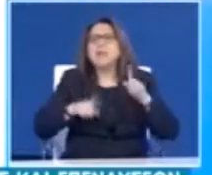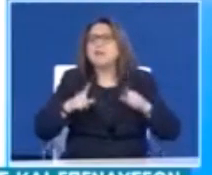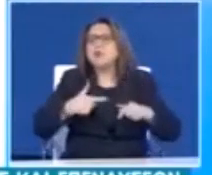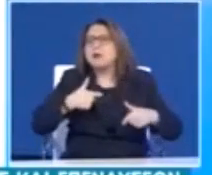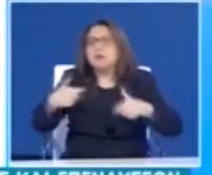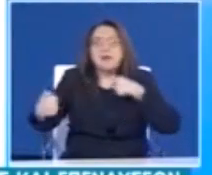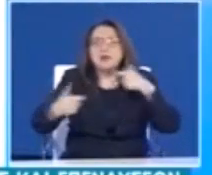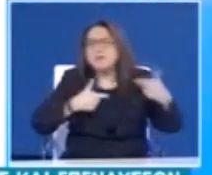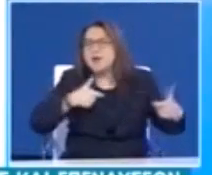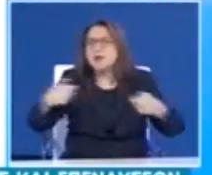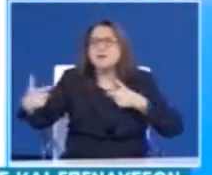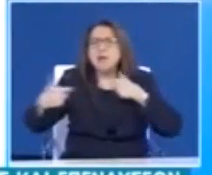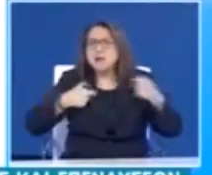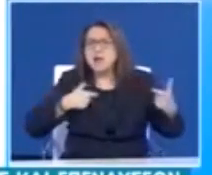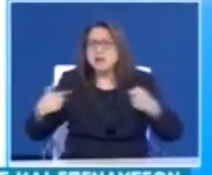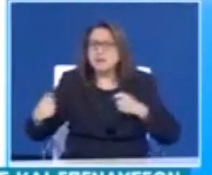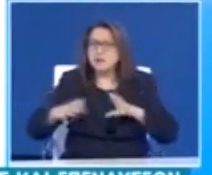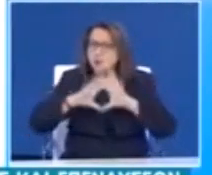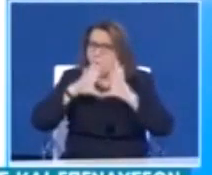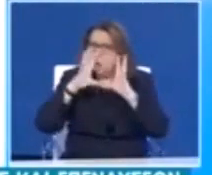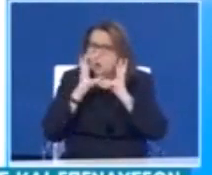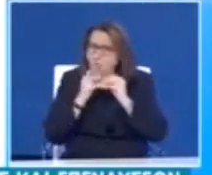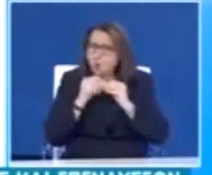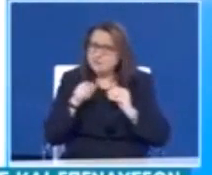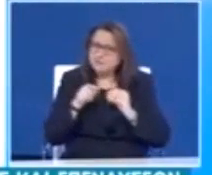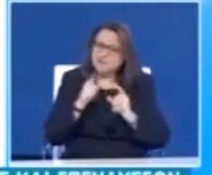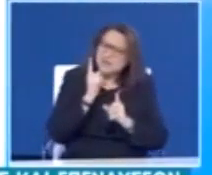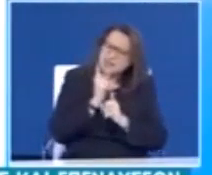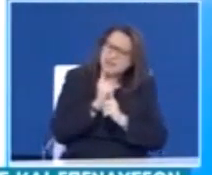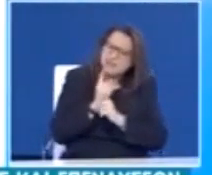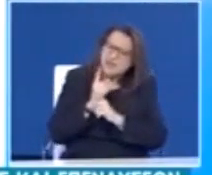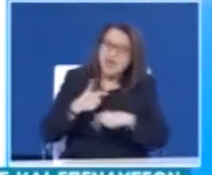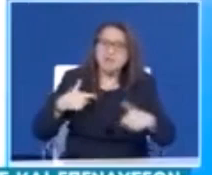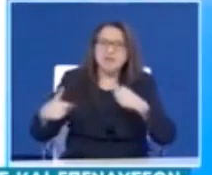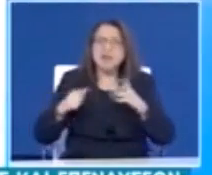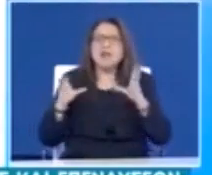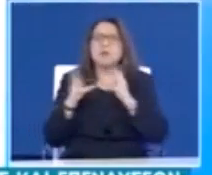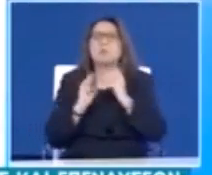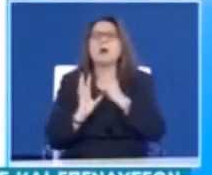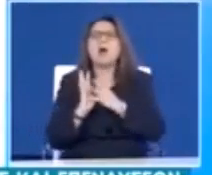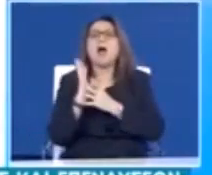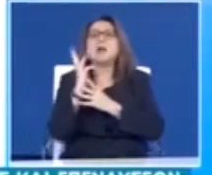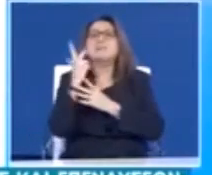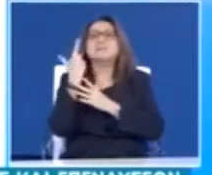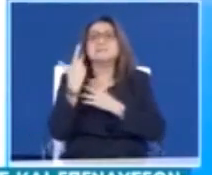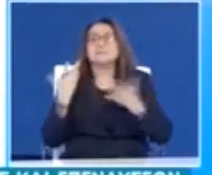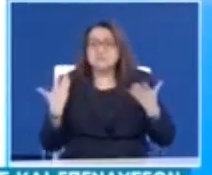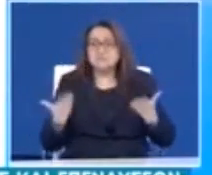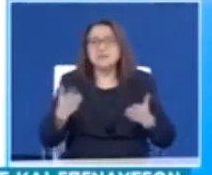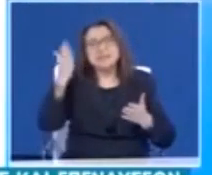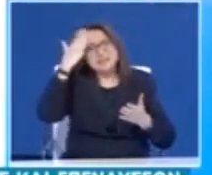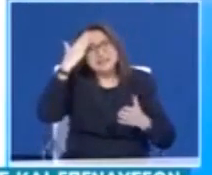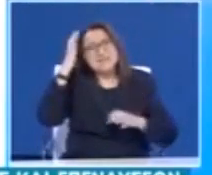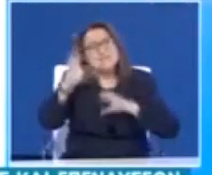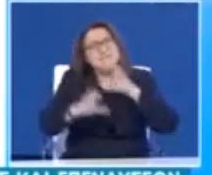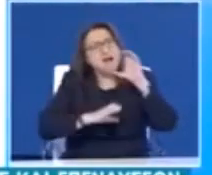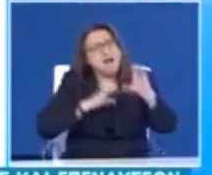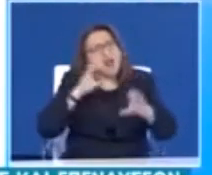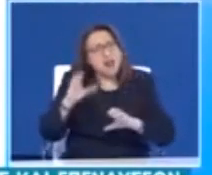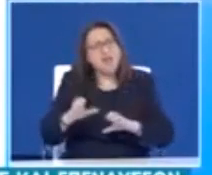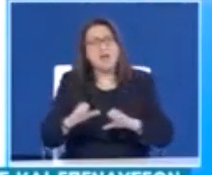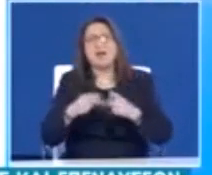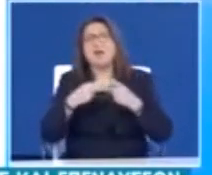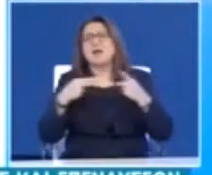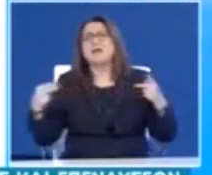ύψος, είναι δημιουργία δανείων για αναπτυξιακά έργα, κεφάλαια επιχειρηματικών συμμετοχών για έργα σε